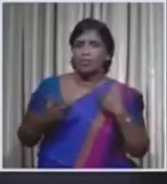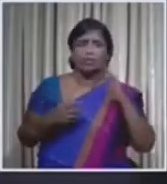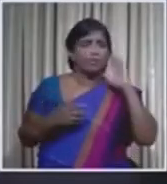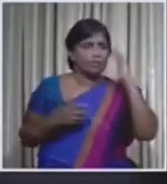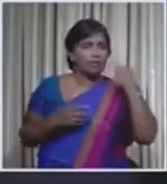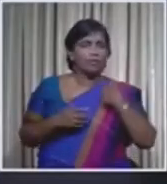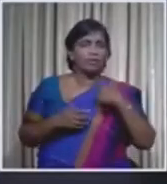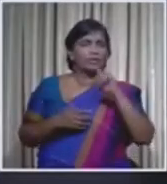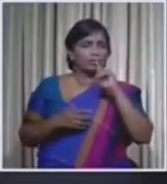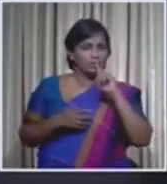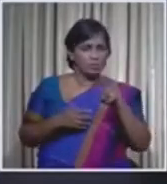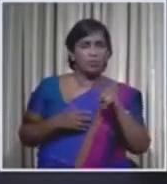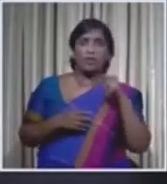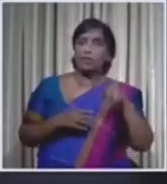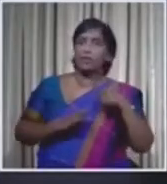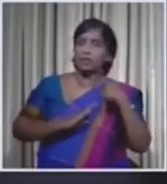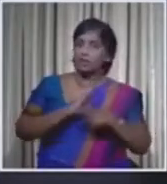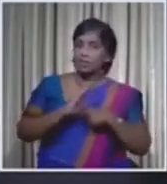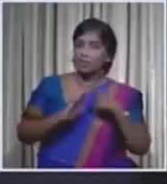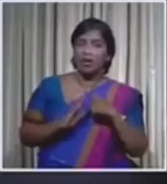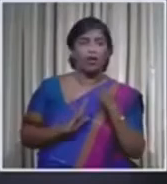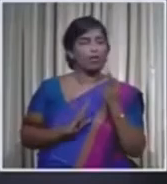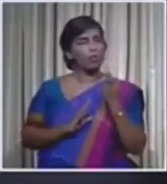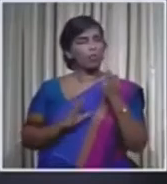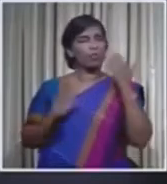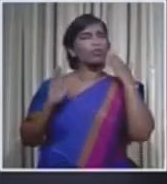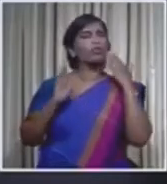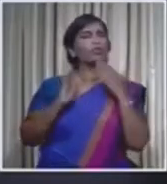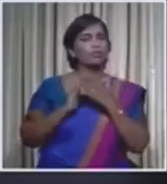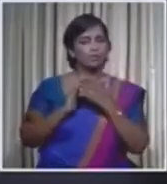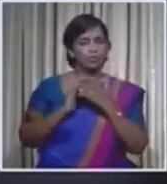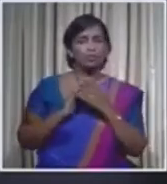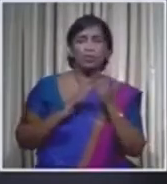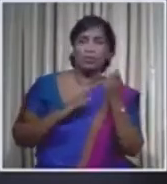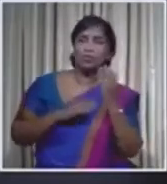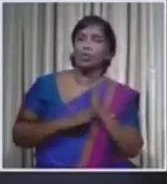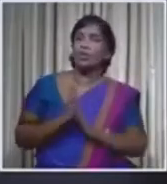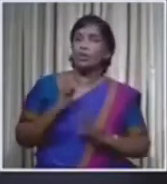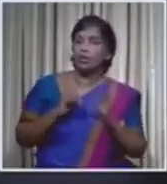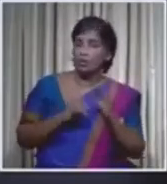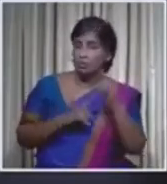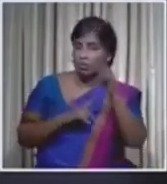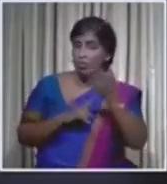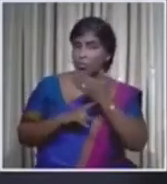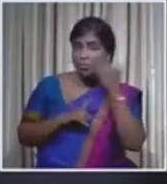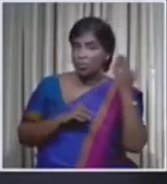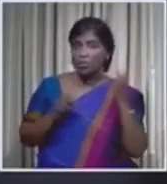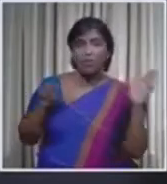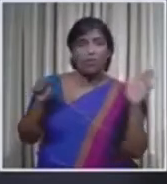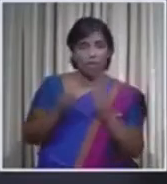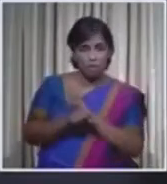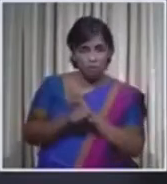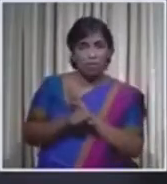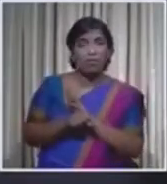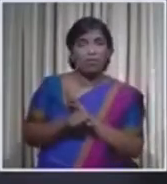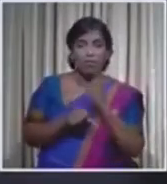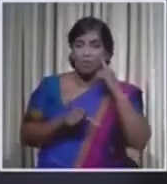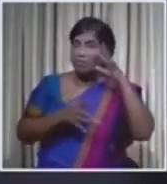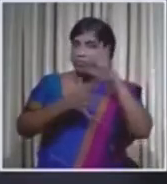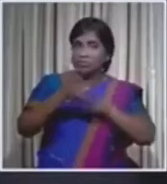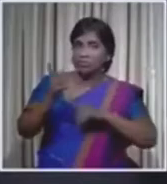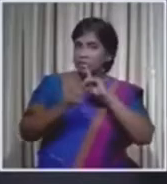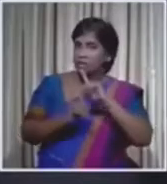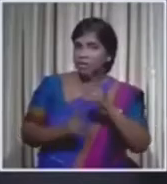විශේෂයෙන්ම අහන්නේ මේ රටේ තියෙන ආර්ථික තත්ත්වය ගැන මුදල් ඇමතිතුමාට පුළුවන් ද සම්පූර්ණයෙන්ම අපිට විස්තරයක්